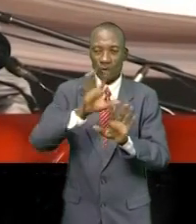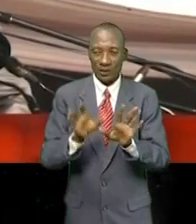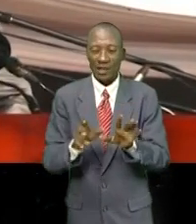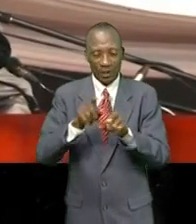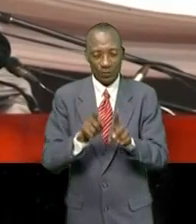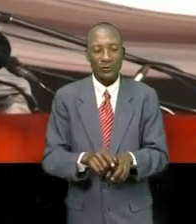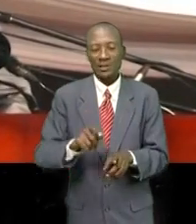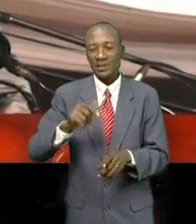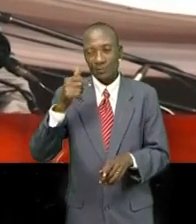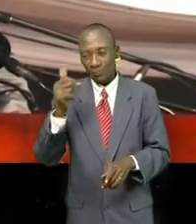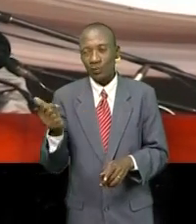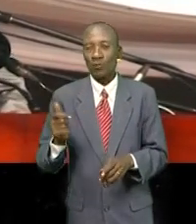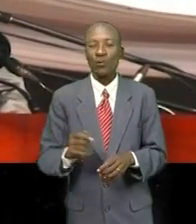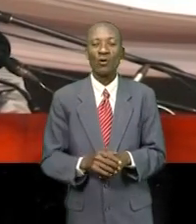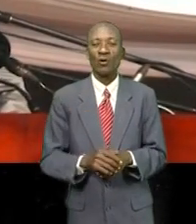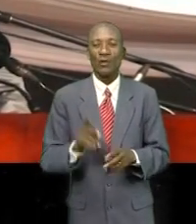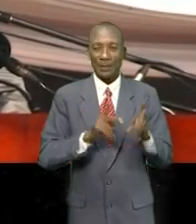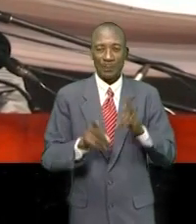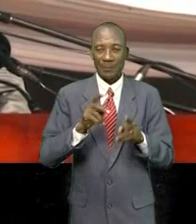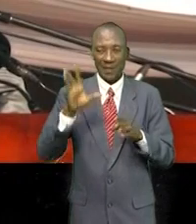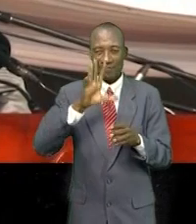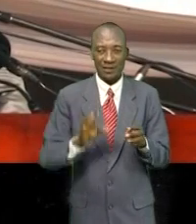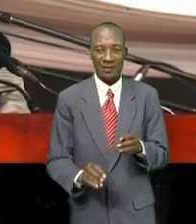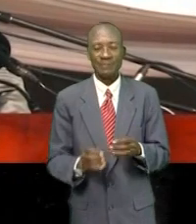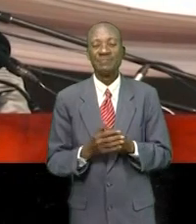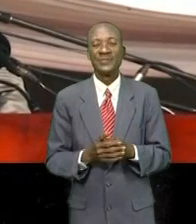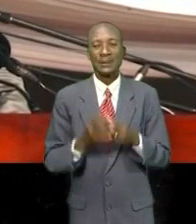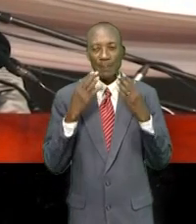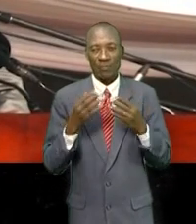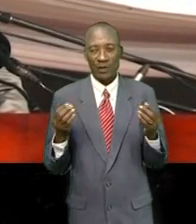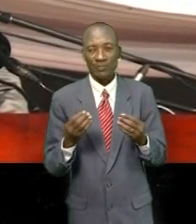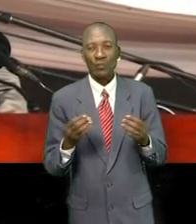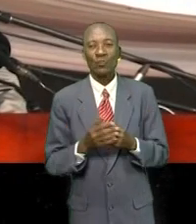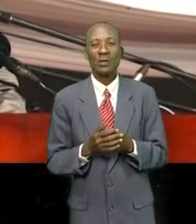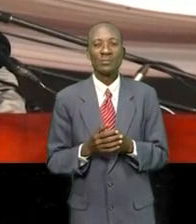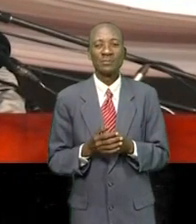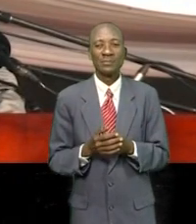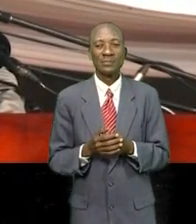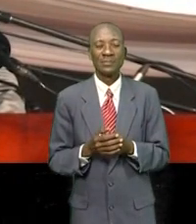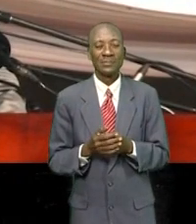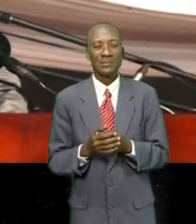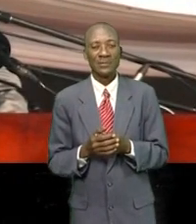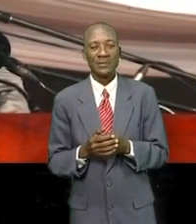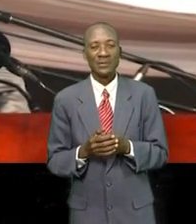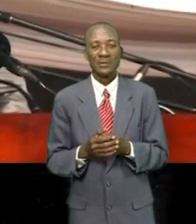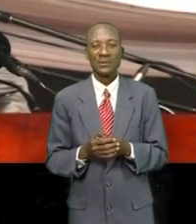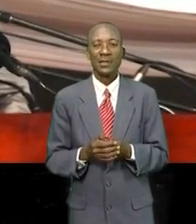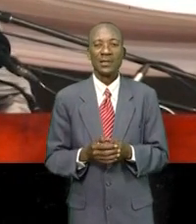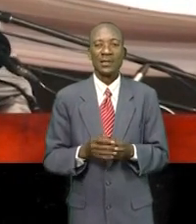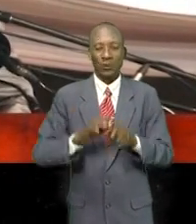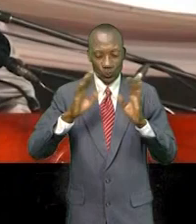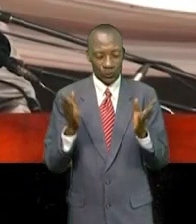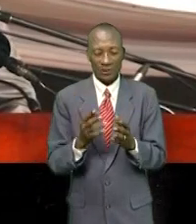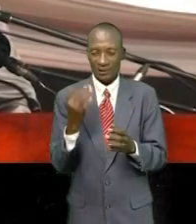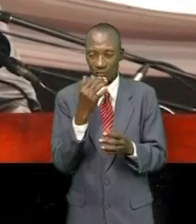cet égard, les ponts de cette envergure constituent autant de passerelles entre nos États et nos